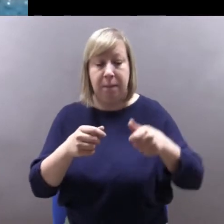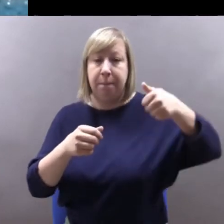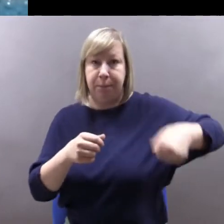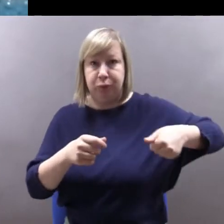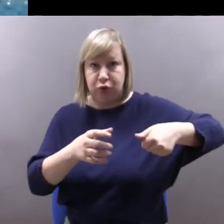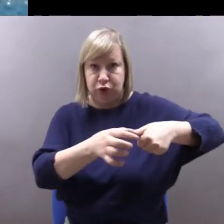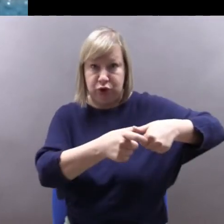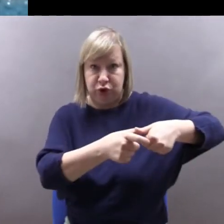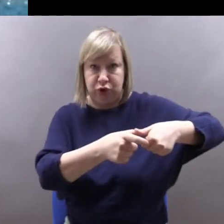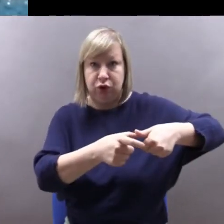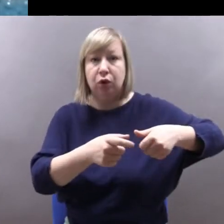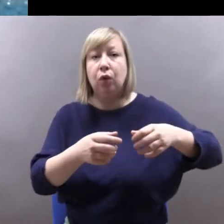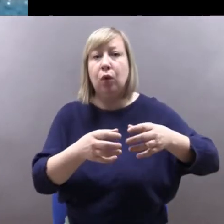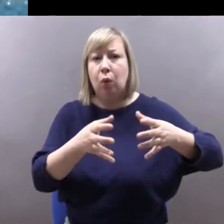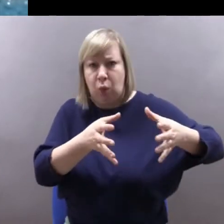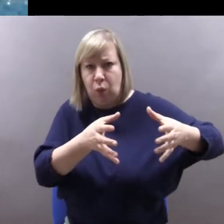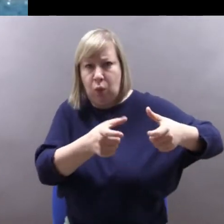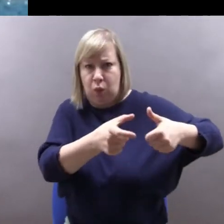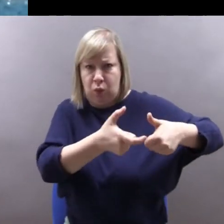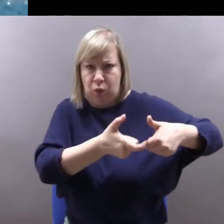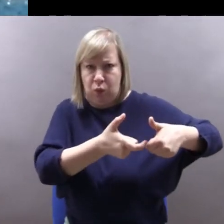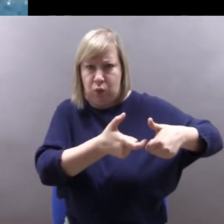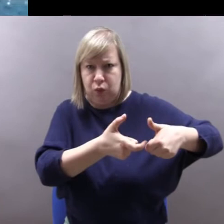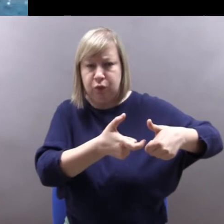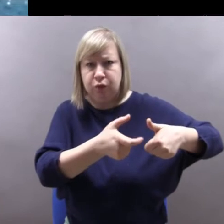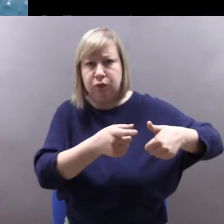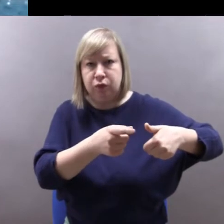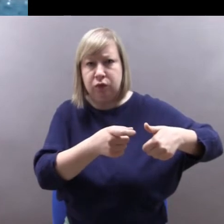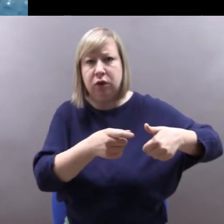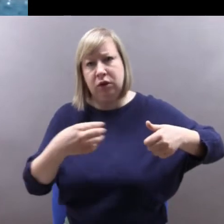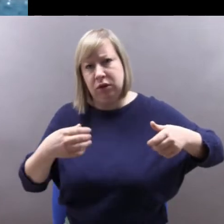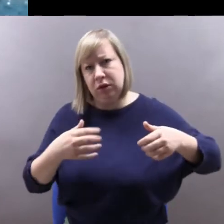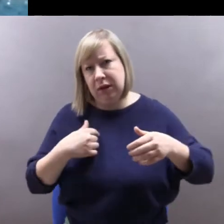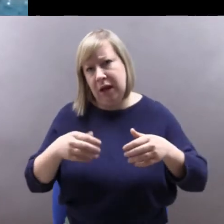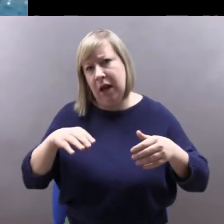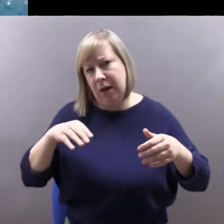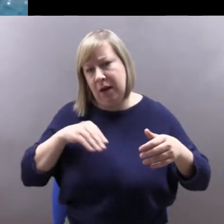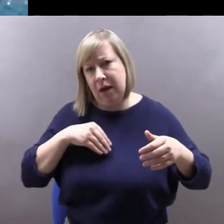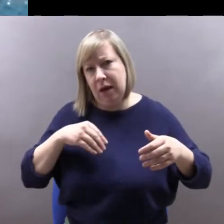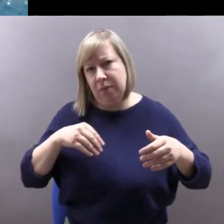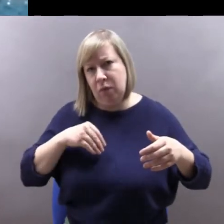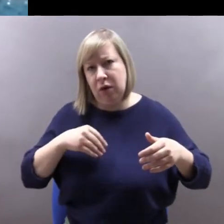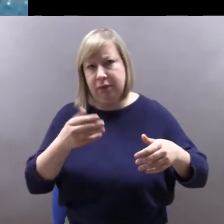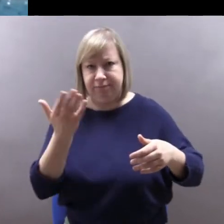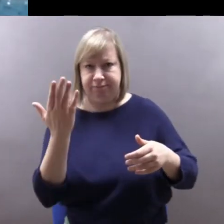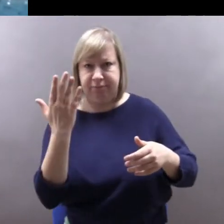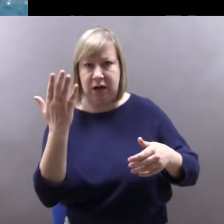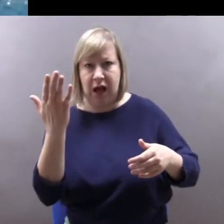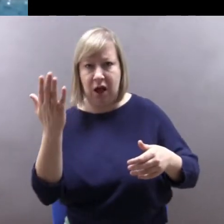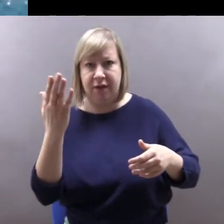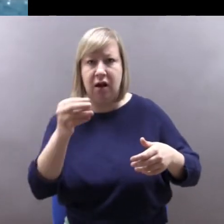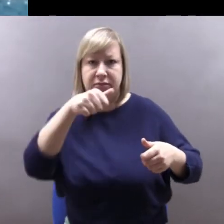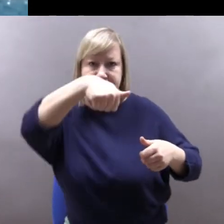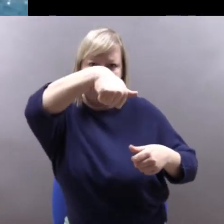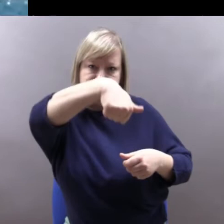są dosyć duże, to jestem w stanie w sensie prawą ręką i po prawej